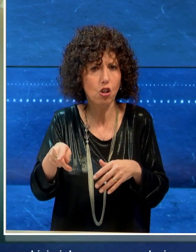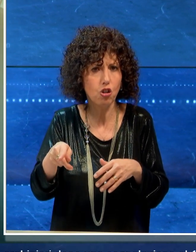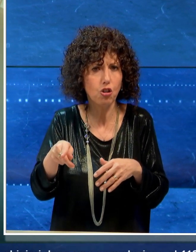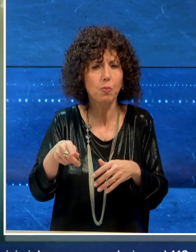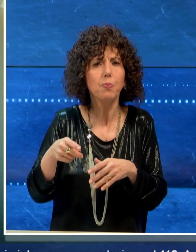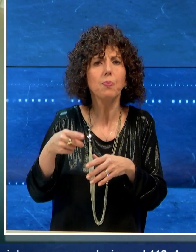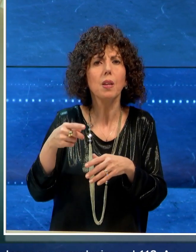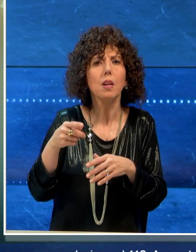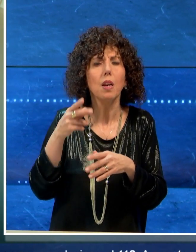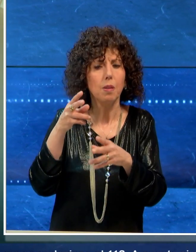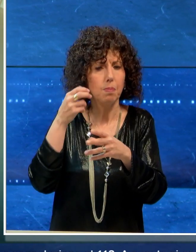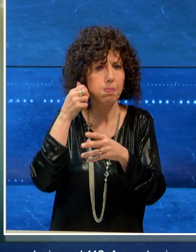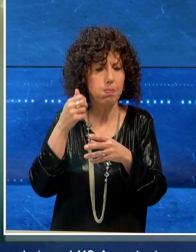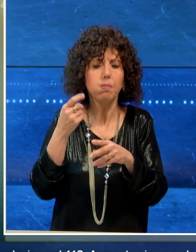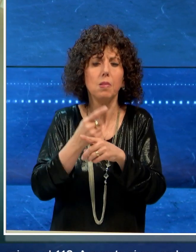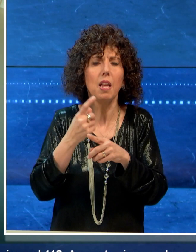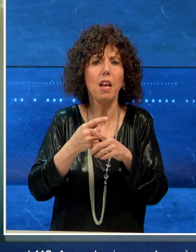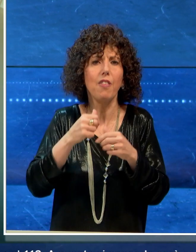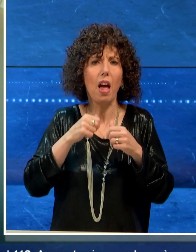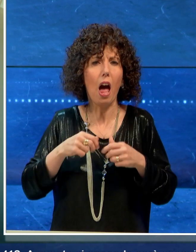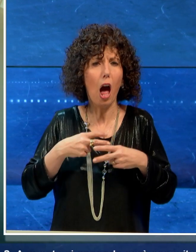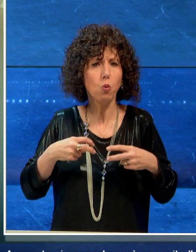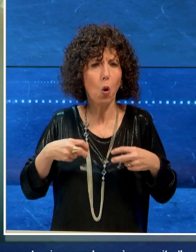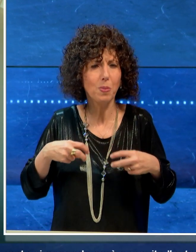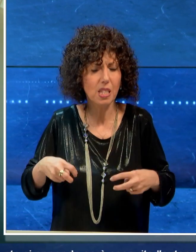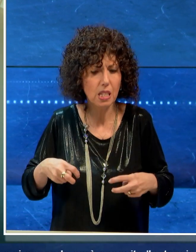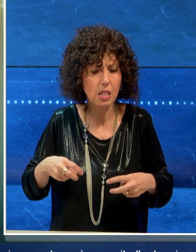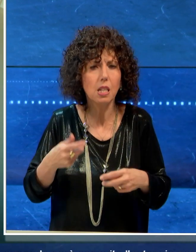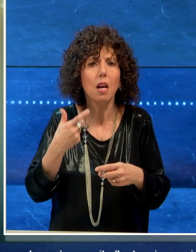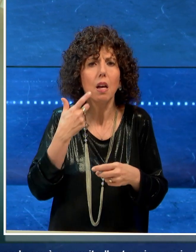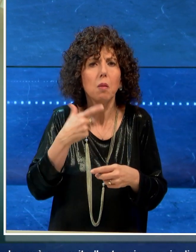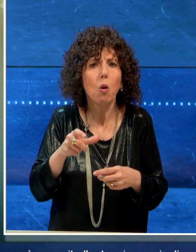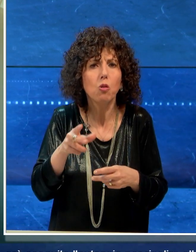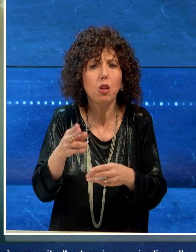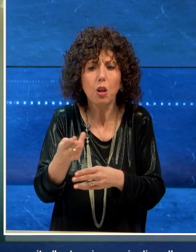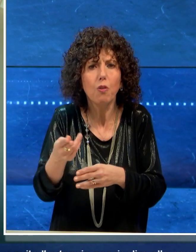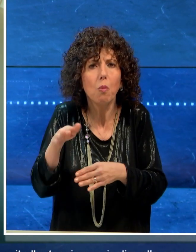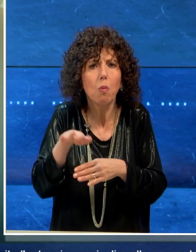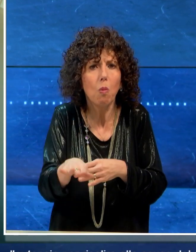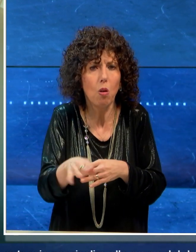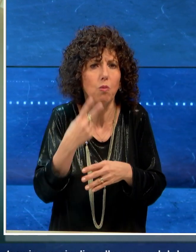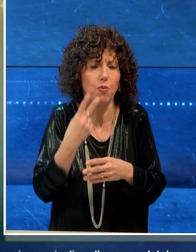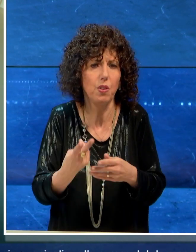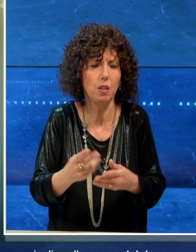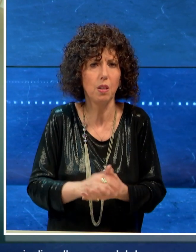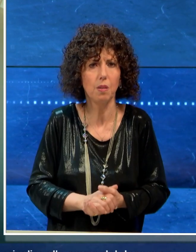quanto si apprende sarà eseguita l'autopsia per risalire alle cause del